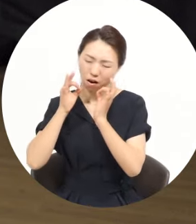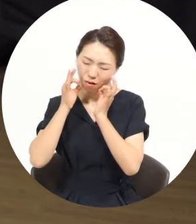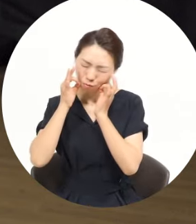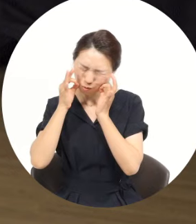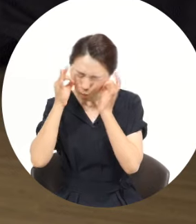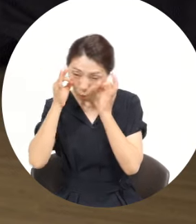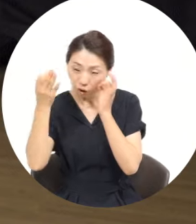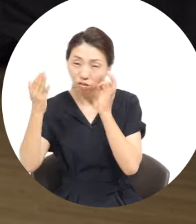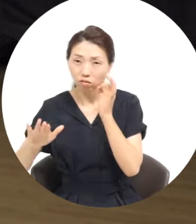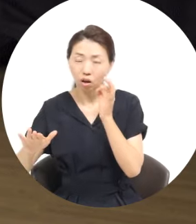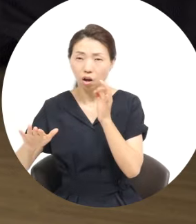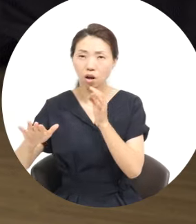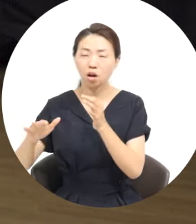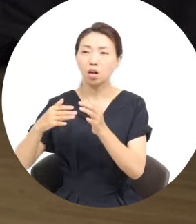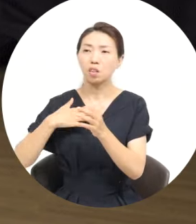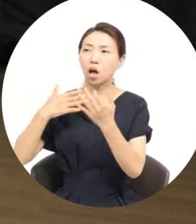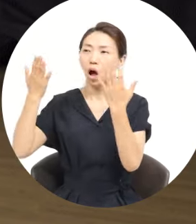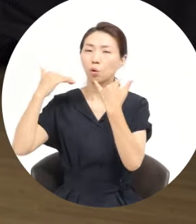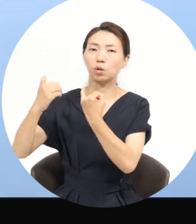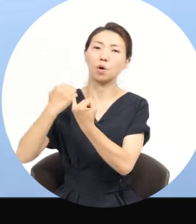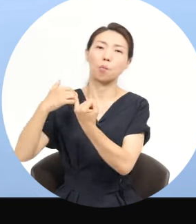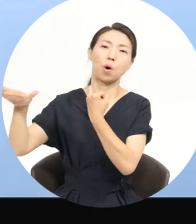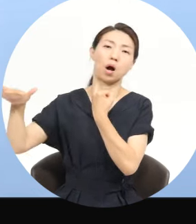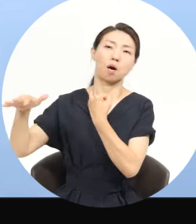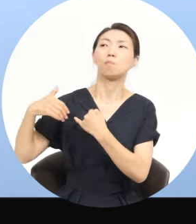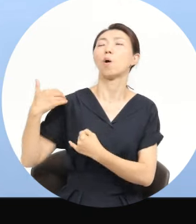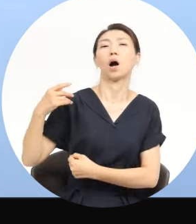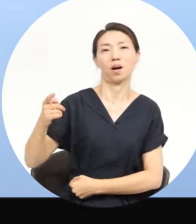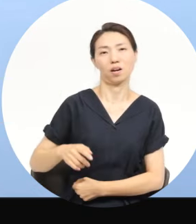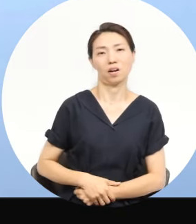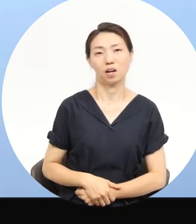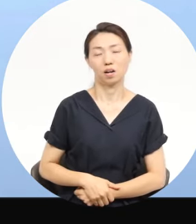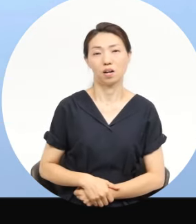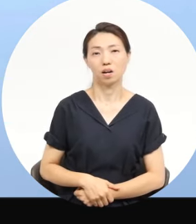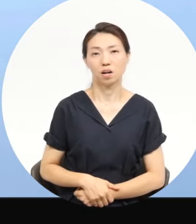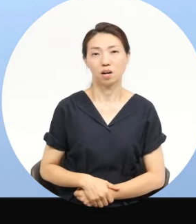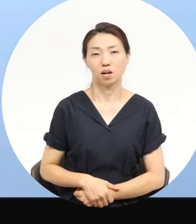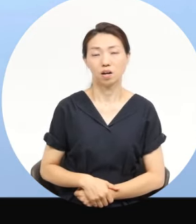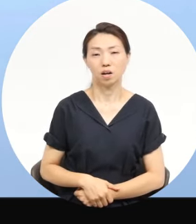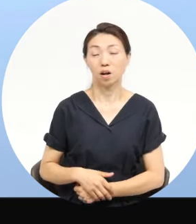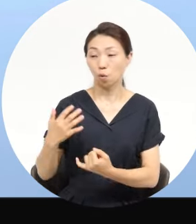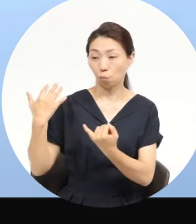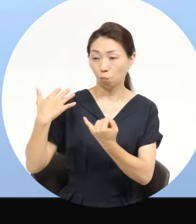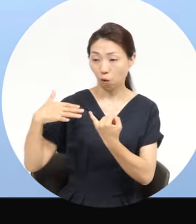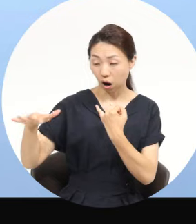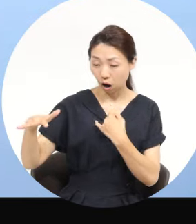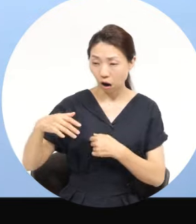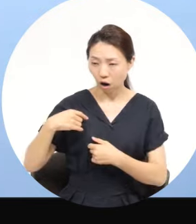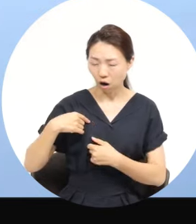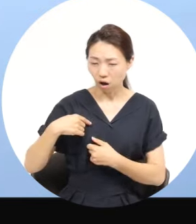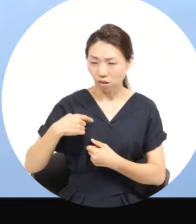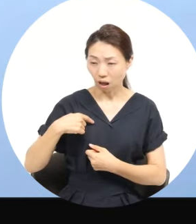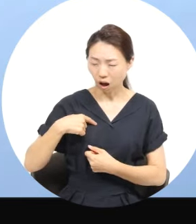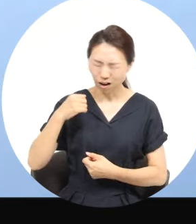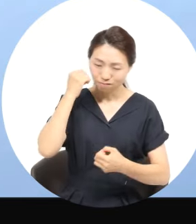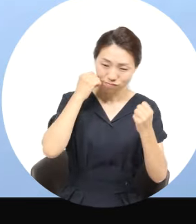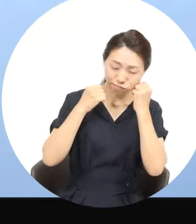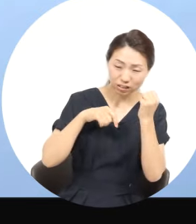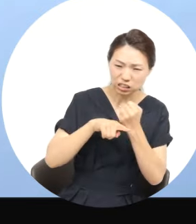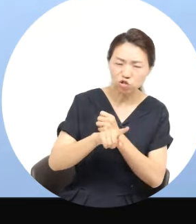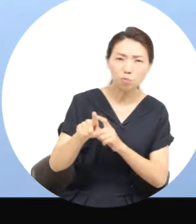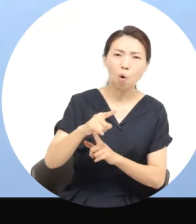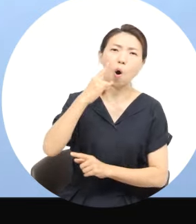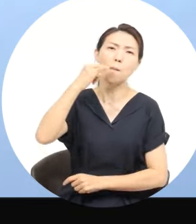보낸다고 애쓰셨는데 제가 왕따 당하는 줄도 모르셨어요. 그 뒤로 왕따 당한 게 다